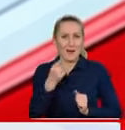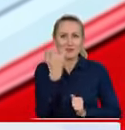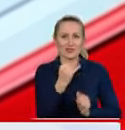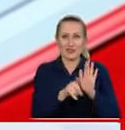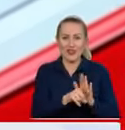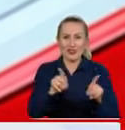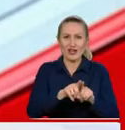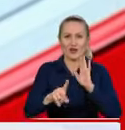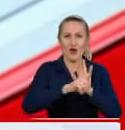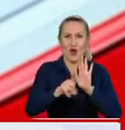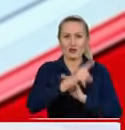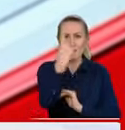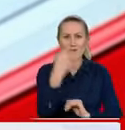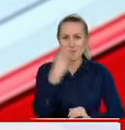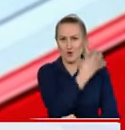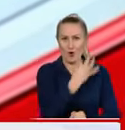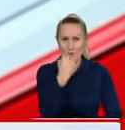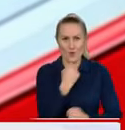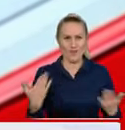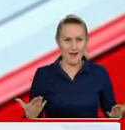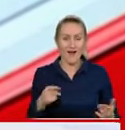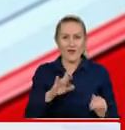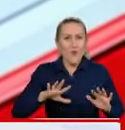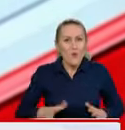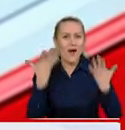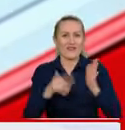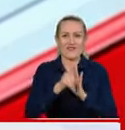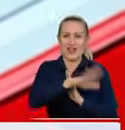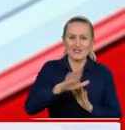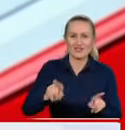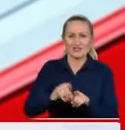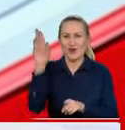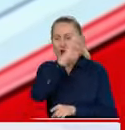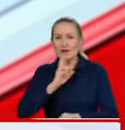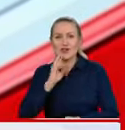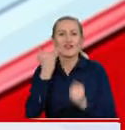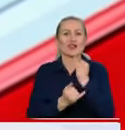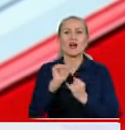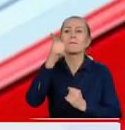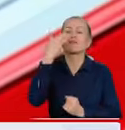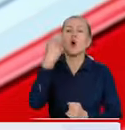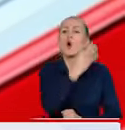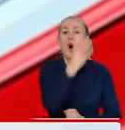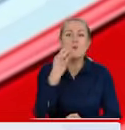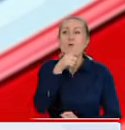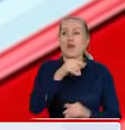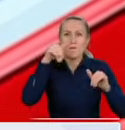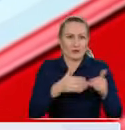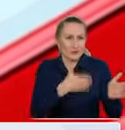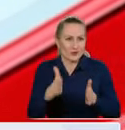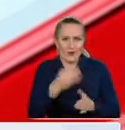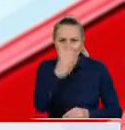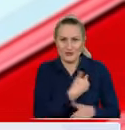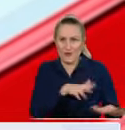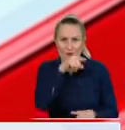do pierwszej komunii. I chyba łatwiej by było i dzieciom, i rodzicom, gdyby można było do tej pierwszej komunii w szkole się przygotować. Ale generalnie